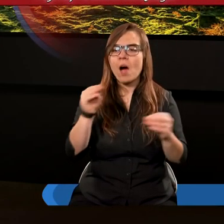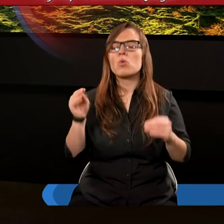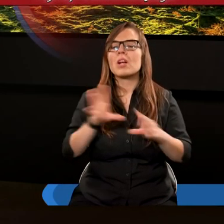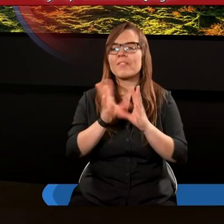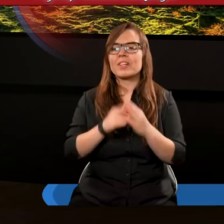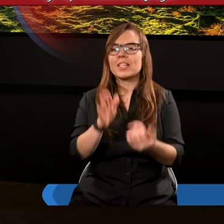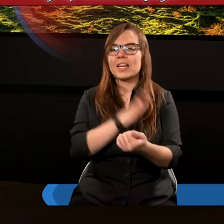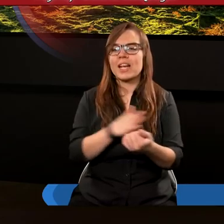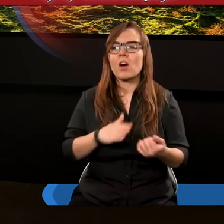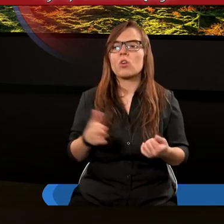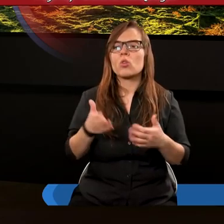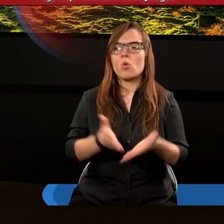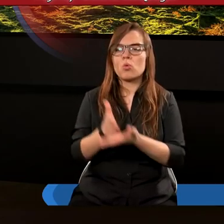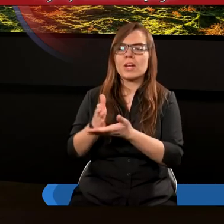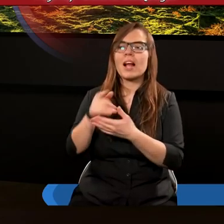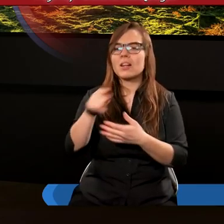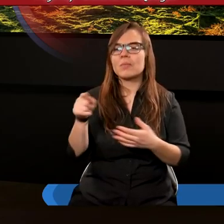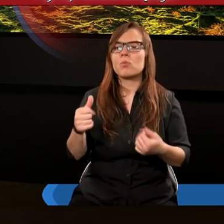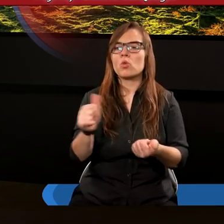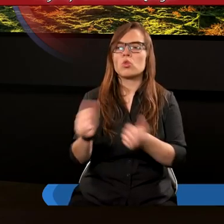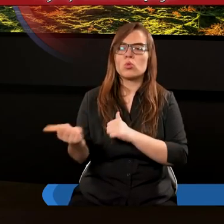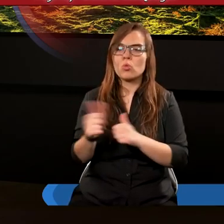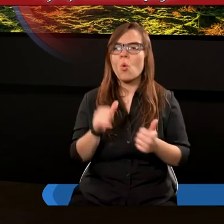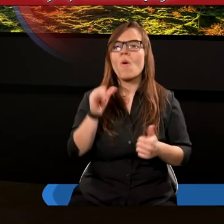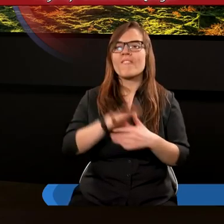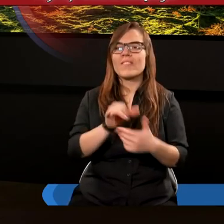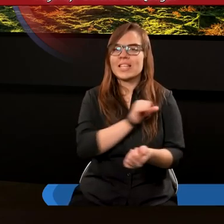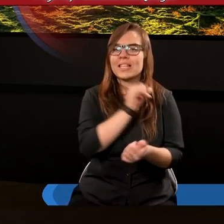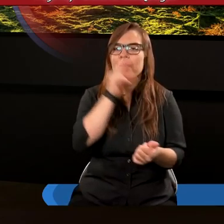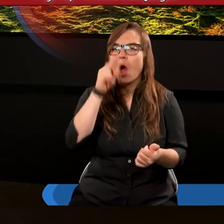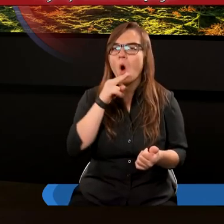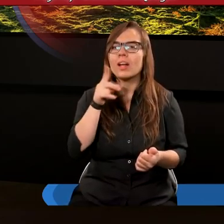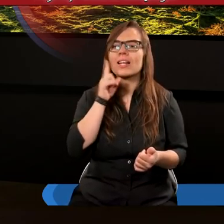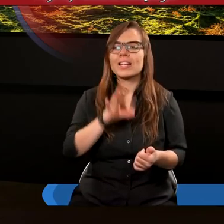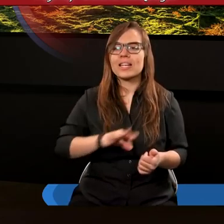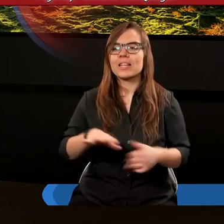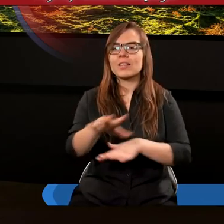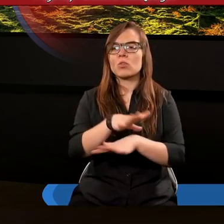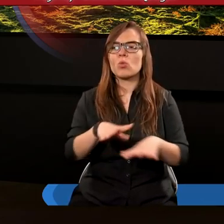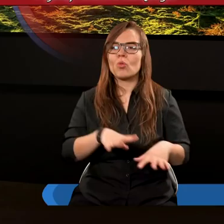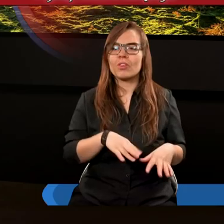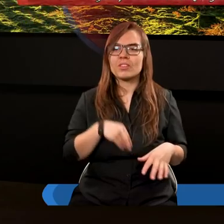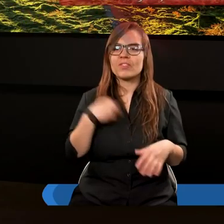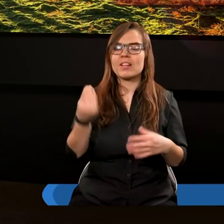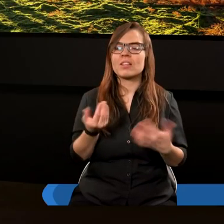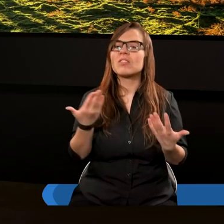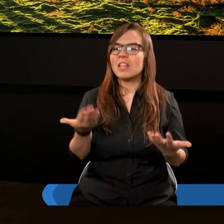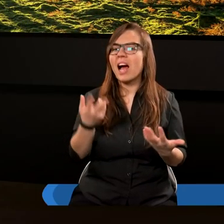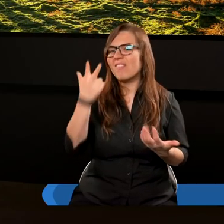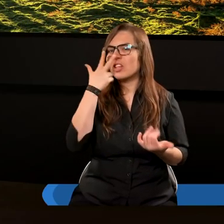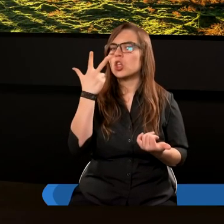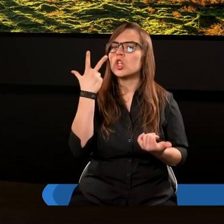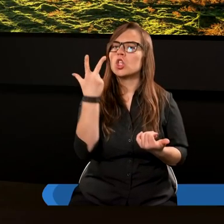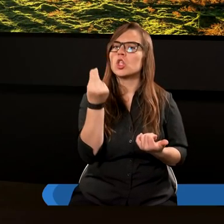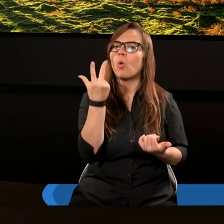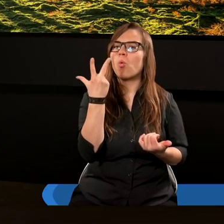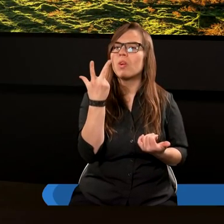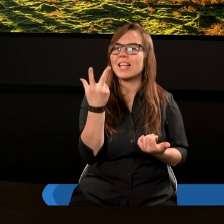wszystkie narody, udzielając im chrztu w imię Ojca i Syna i Ducha Świętego. Czyli jakby trzy